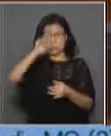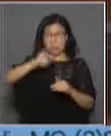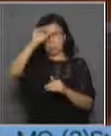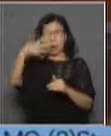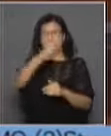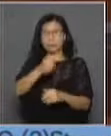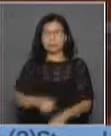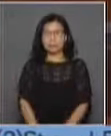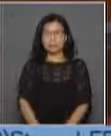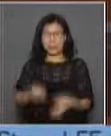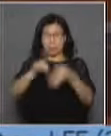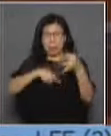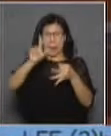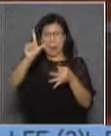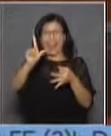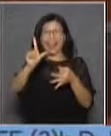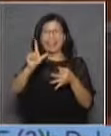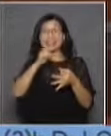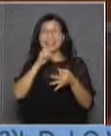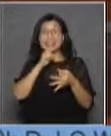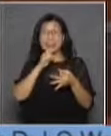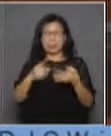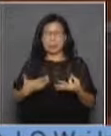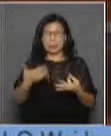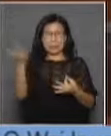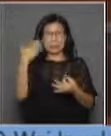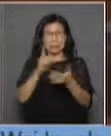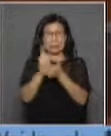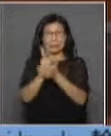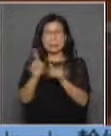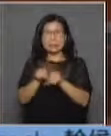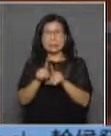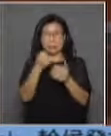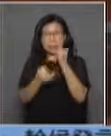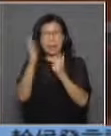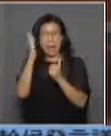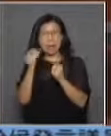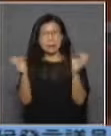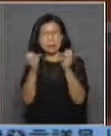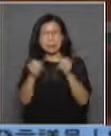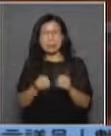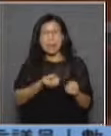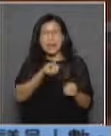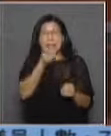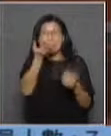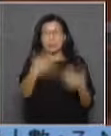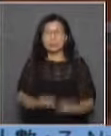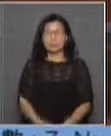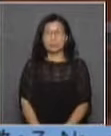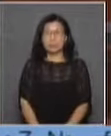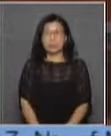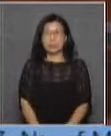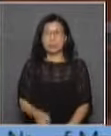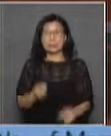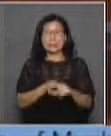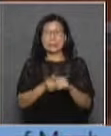誠，即係個仔呢，好多年前搵佢傾過某啲嘢呢，提咗啲建議呢，即係佢都好含